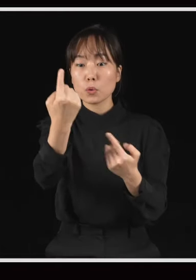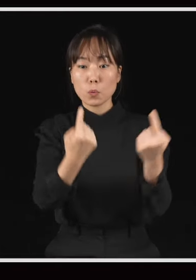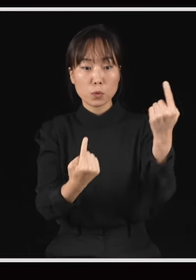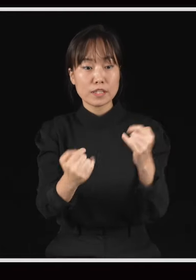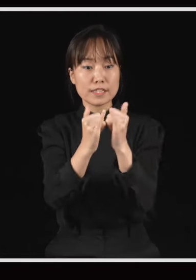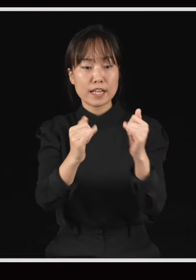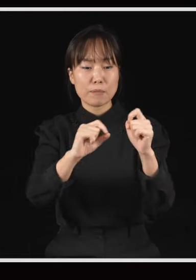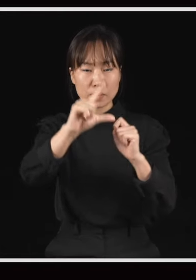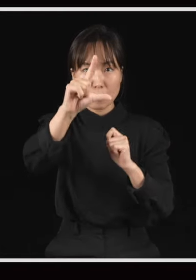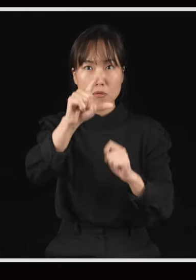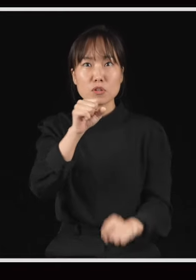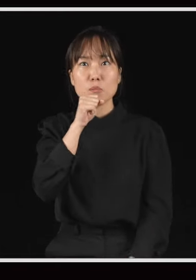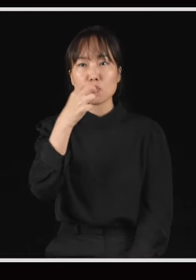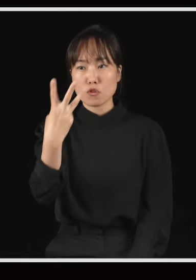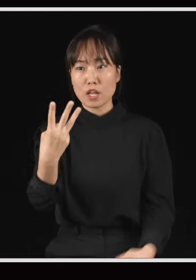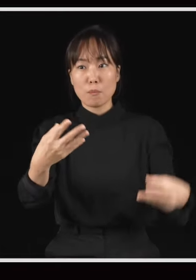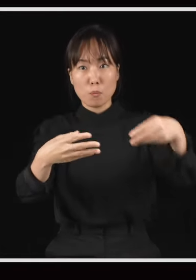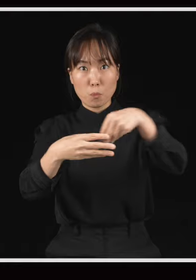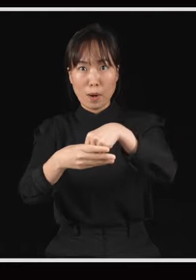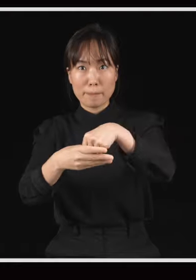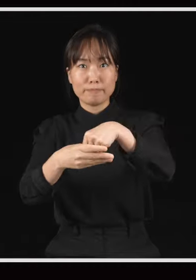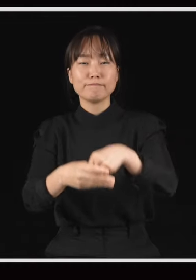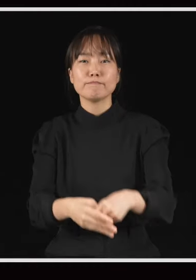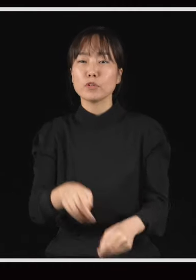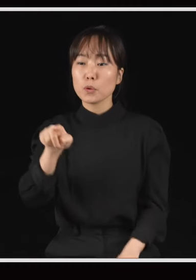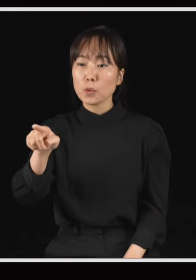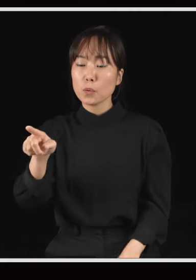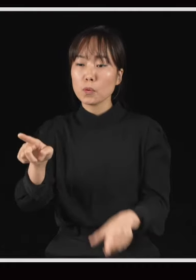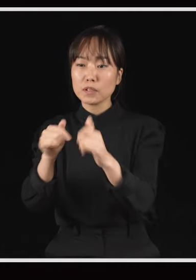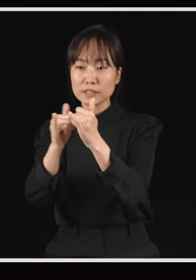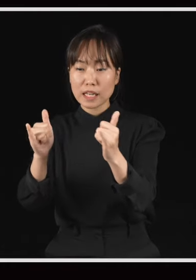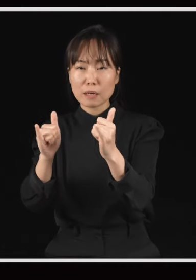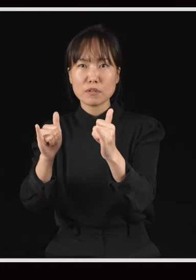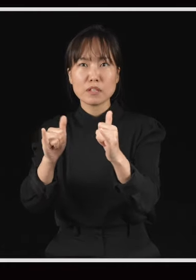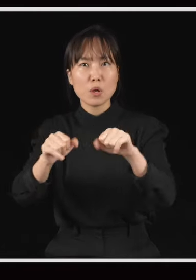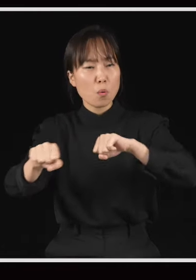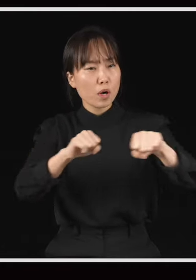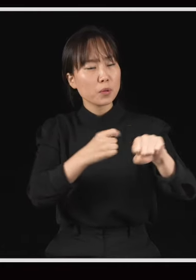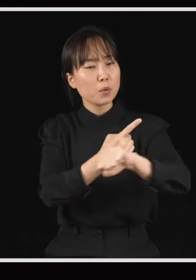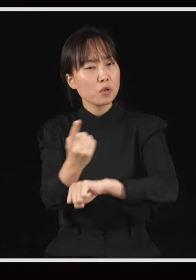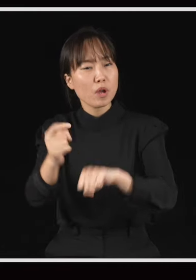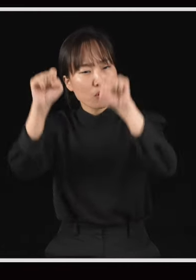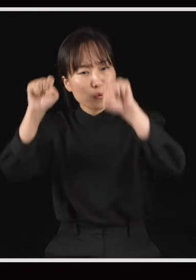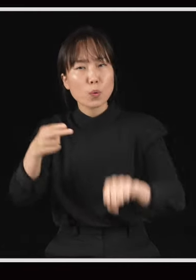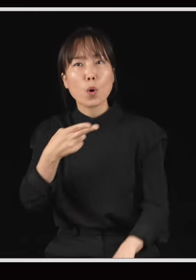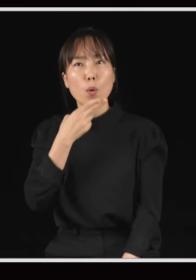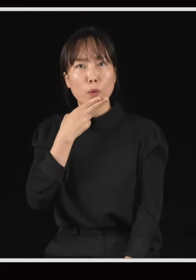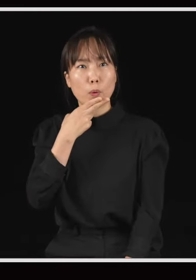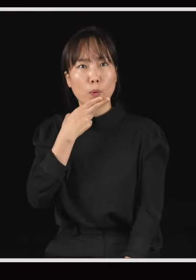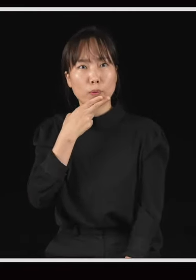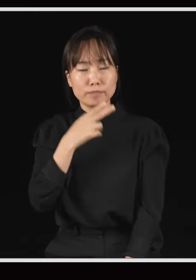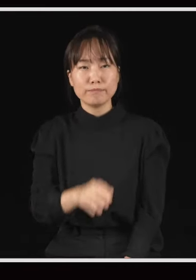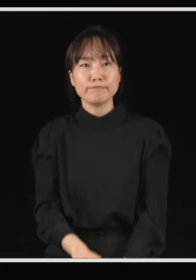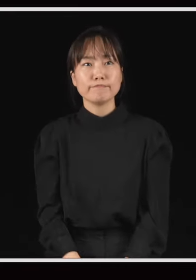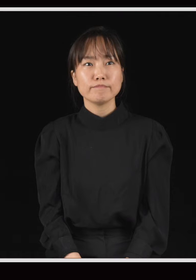있습니다. 일상적인 활동 이외의 격렬한 운동은 하지 않는 분들이에요. 근데